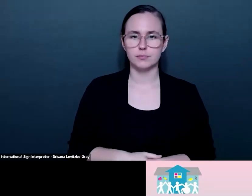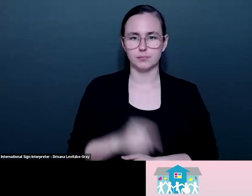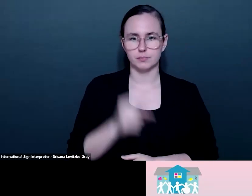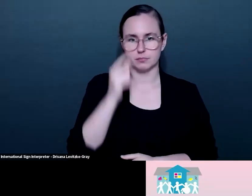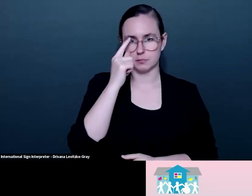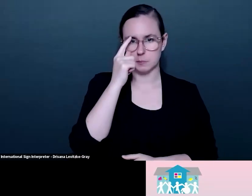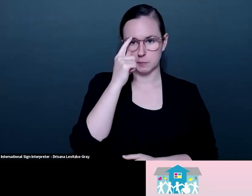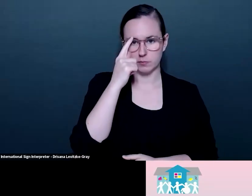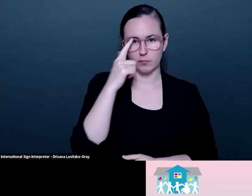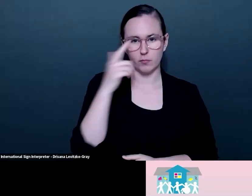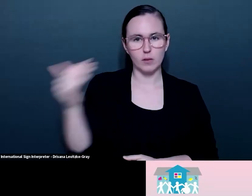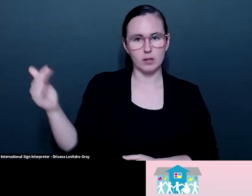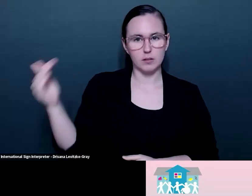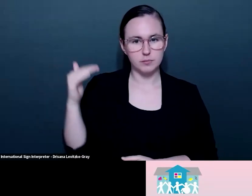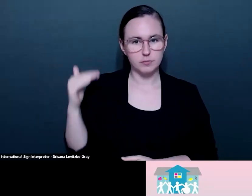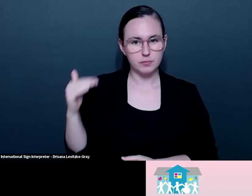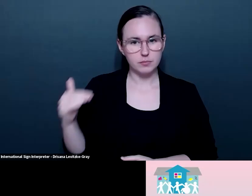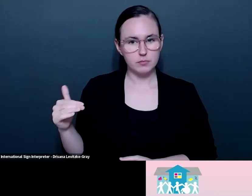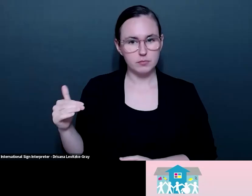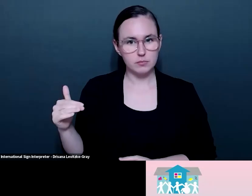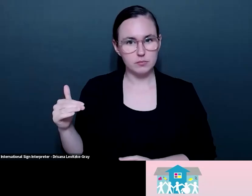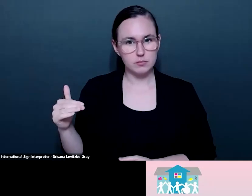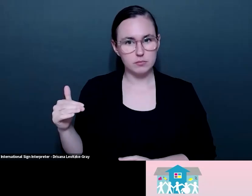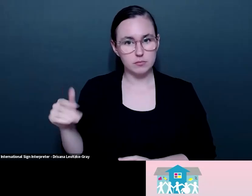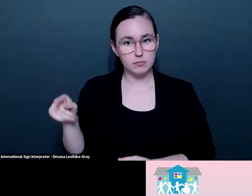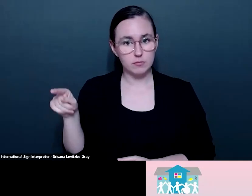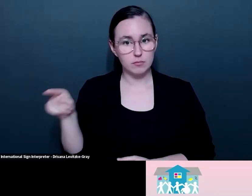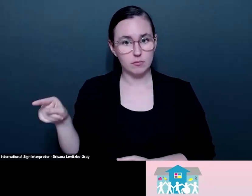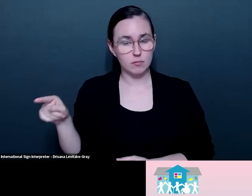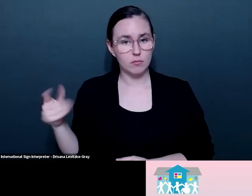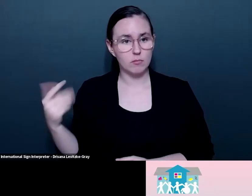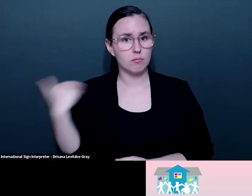Est-ce que vous avez ce genre d'outils traduits